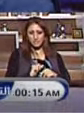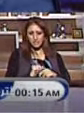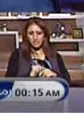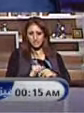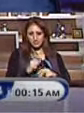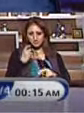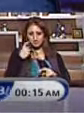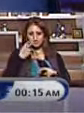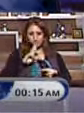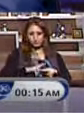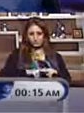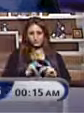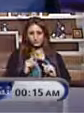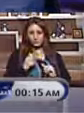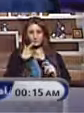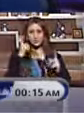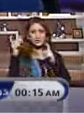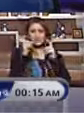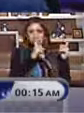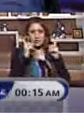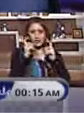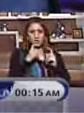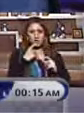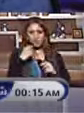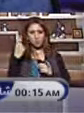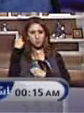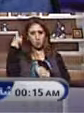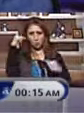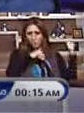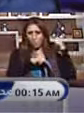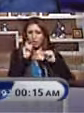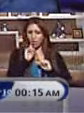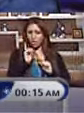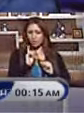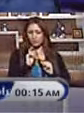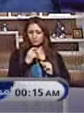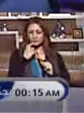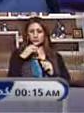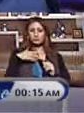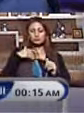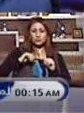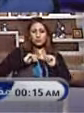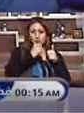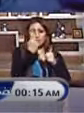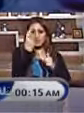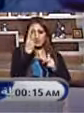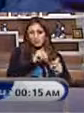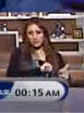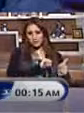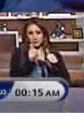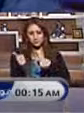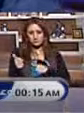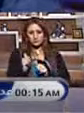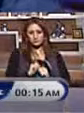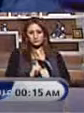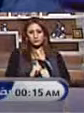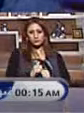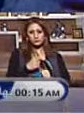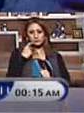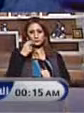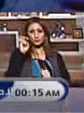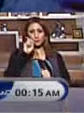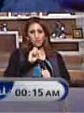يعني كيف يقبل يعني يدخل في مصارعه وكلام منده المهم راحوا الاثنين فقيس بن سعد